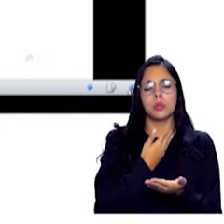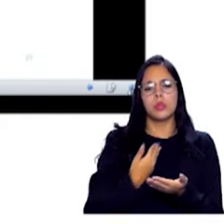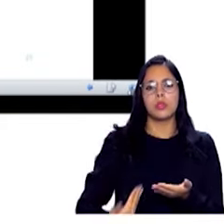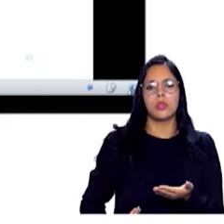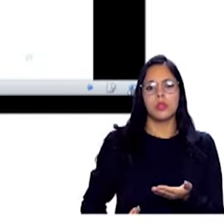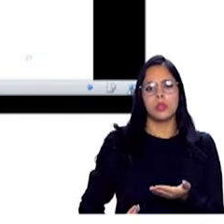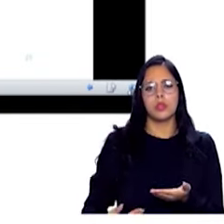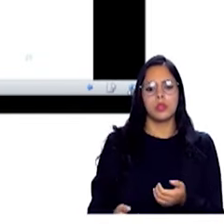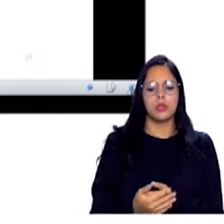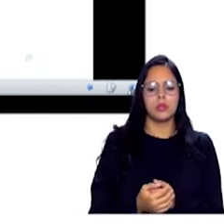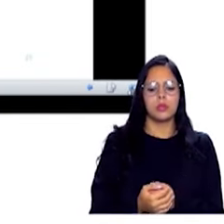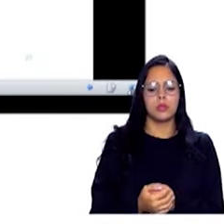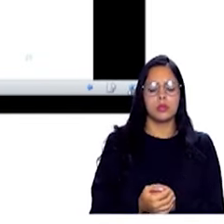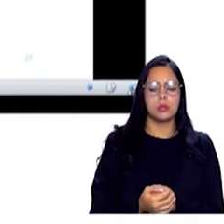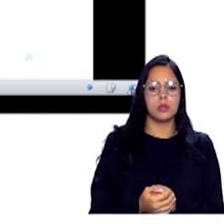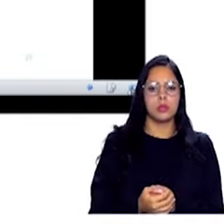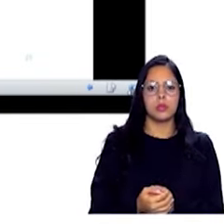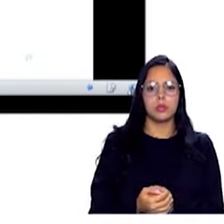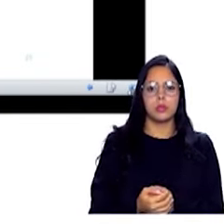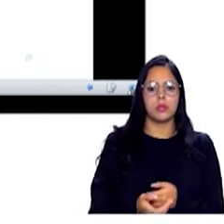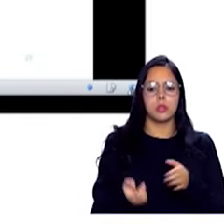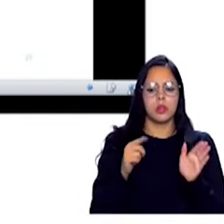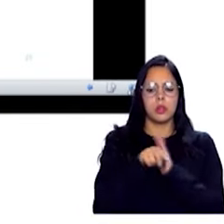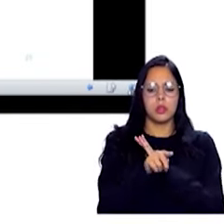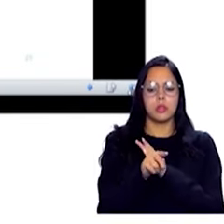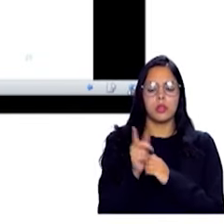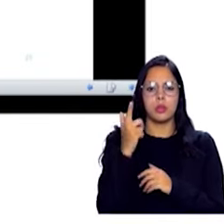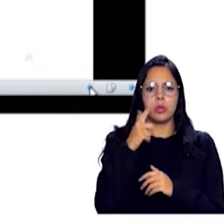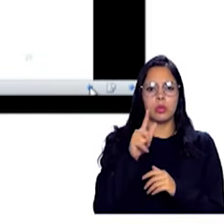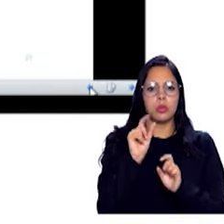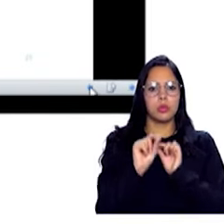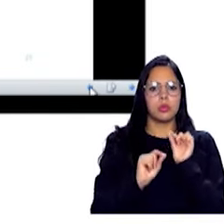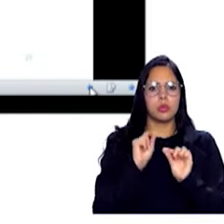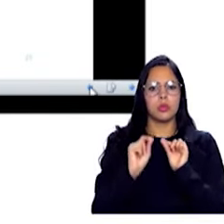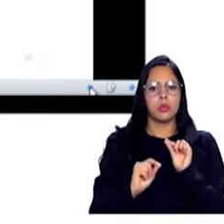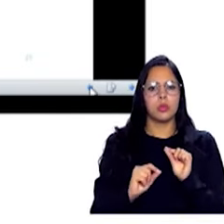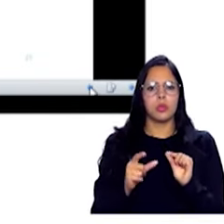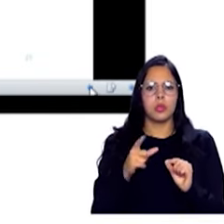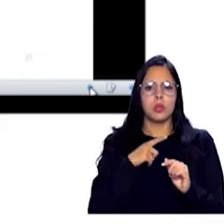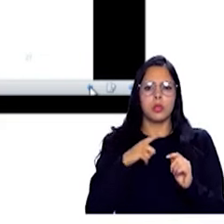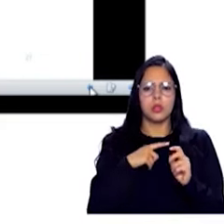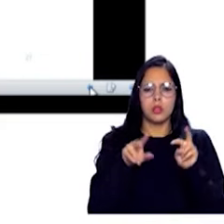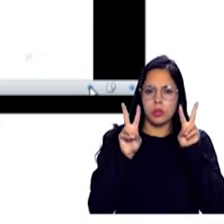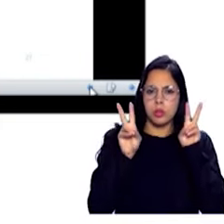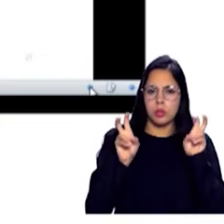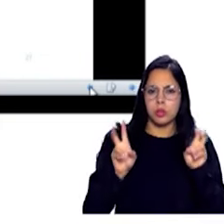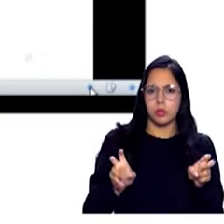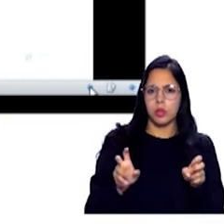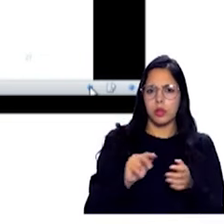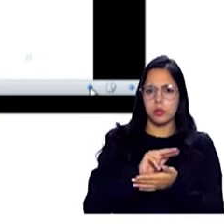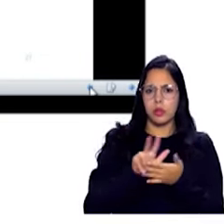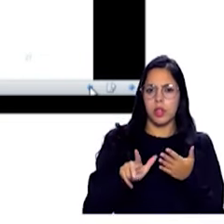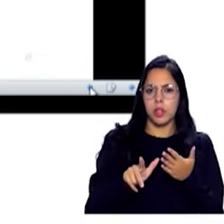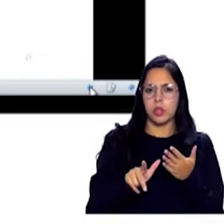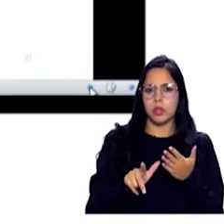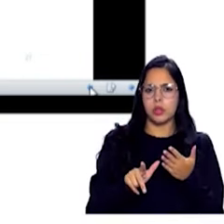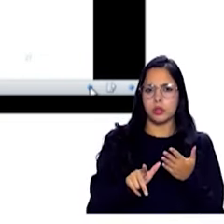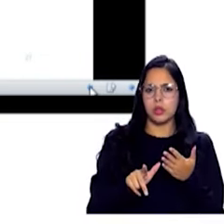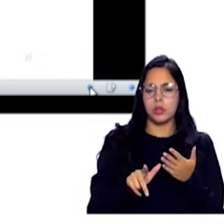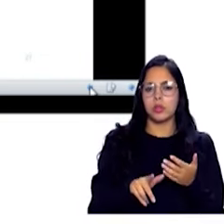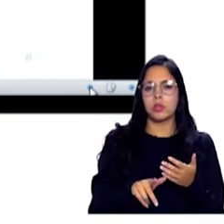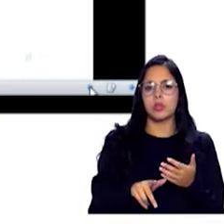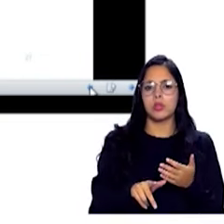domanda e quella riguardante Gli effetti del scusate GLI effetti del rinvio pregiudiziale